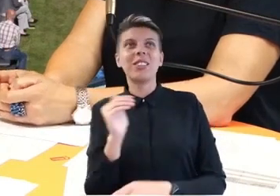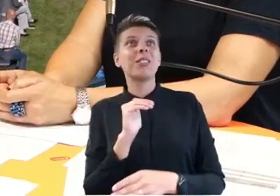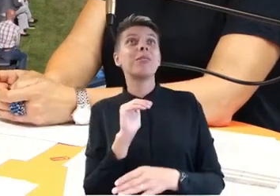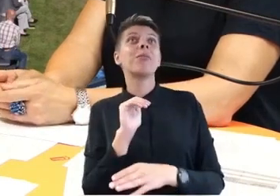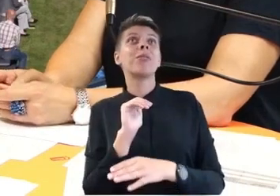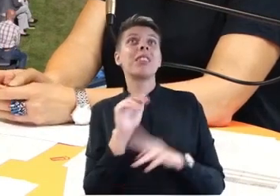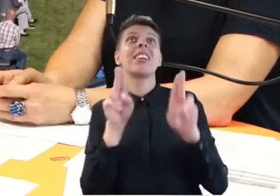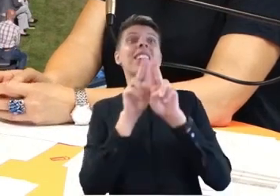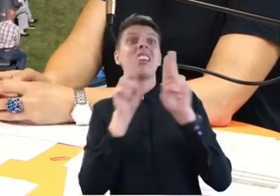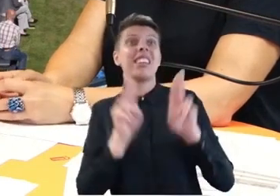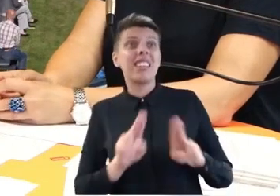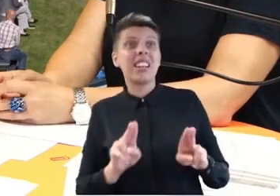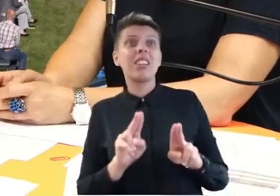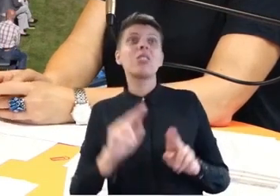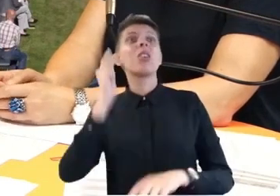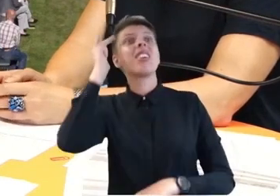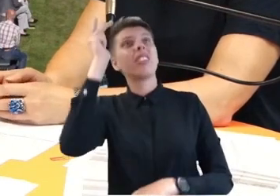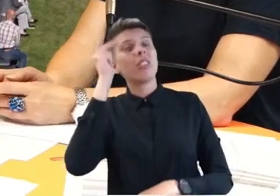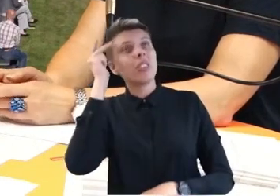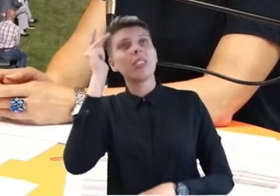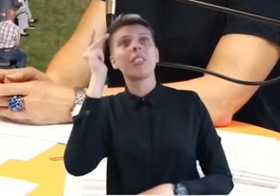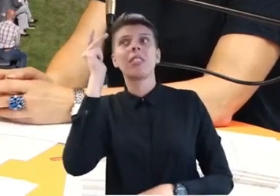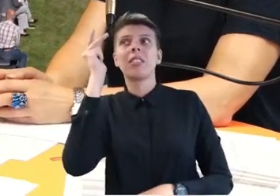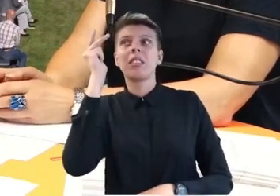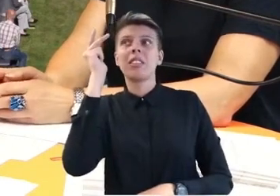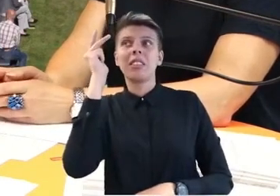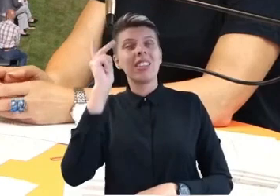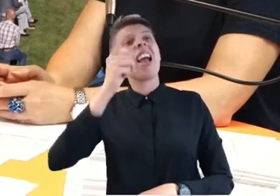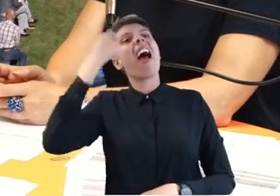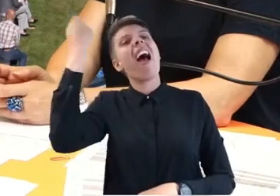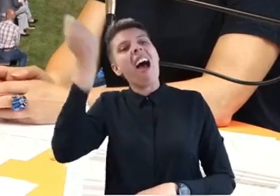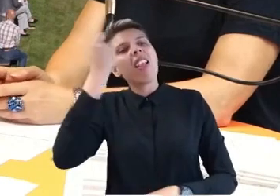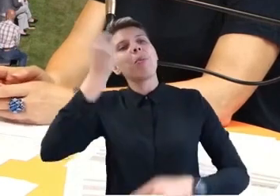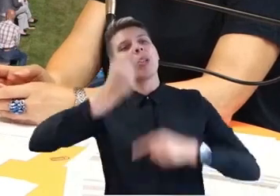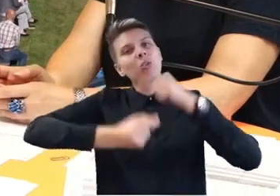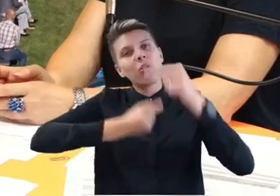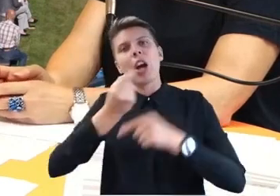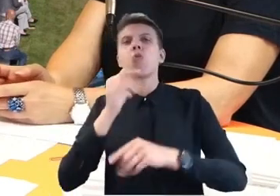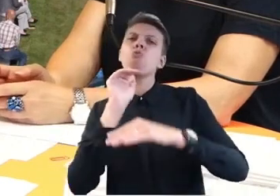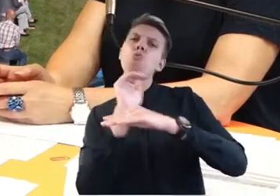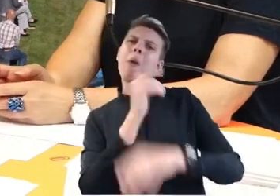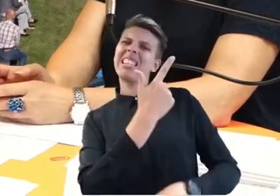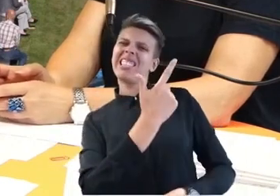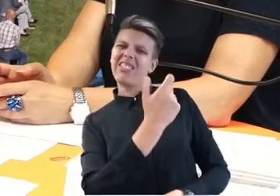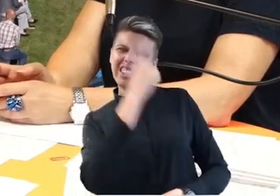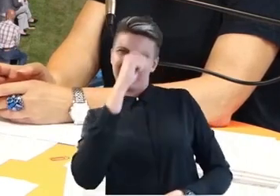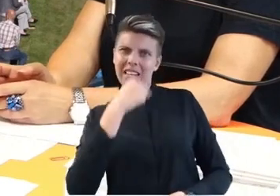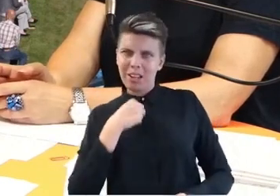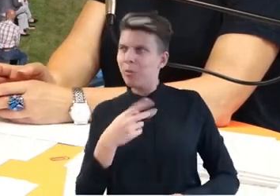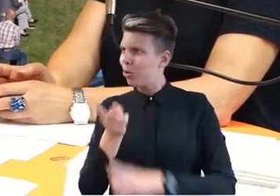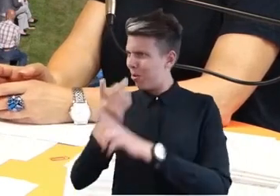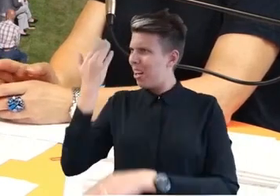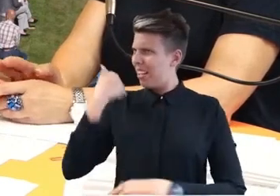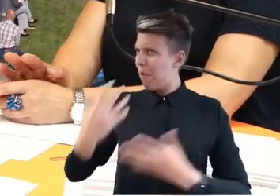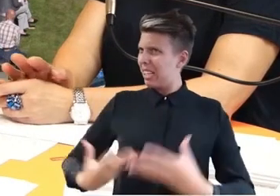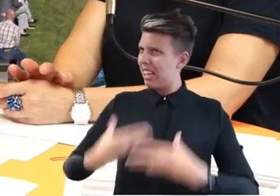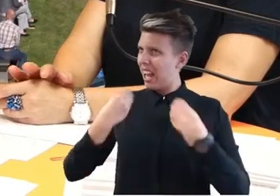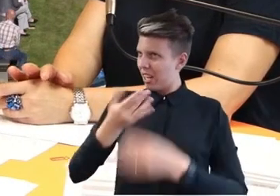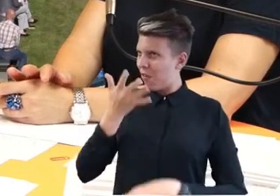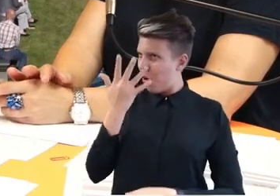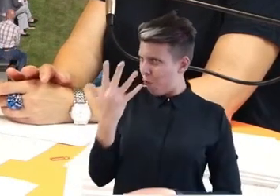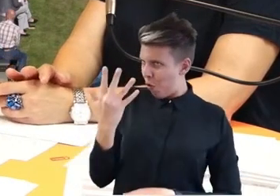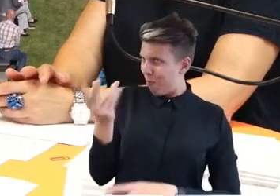internationale und nationale melde und alarmierungs verfahren ich glaube wir haben fünf oder so angefangen haben ja